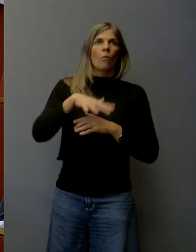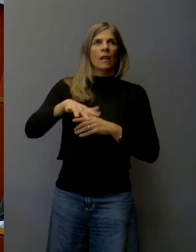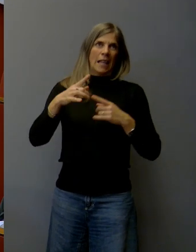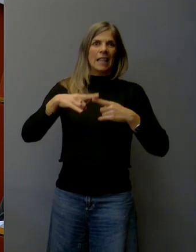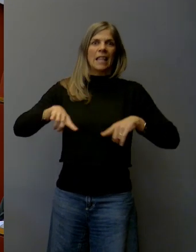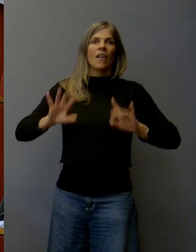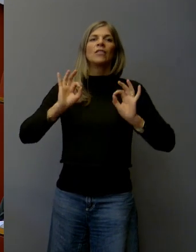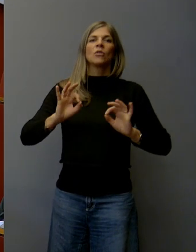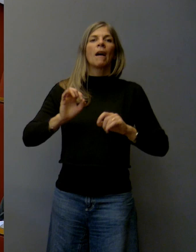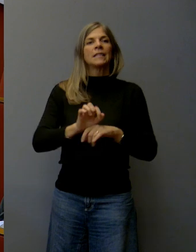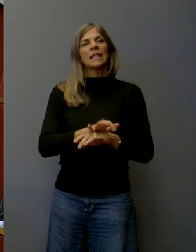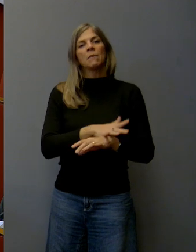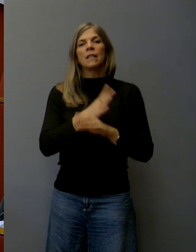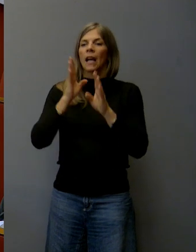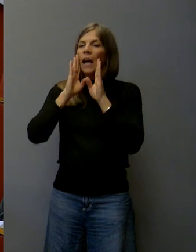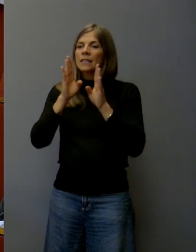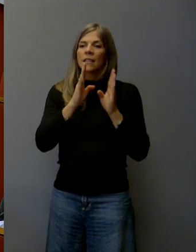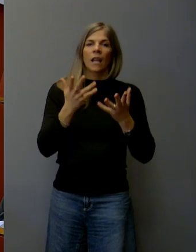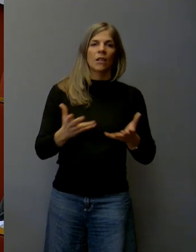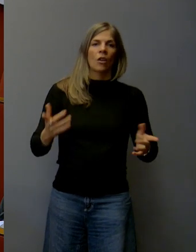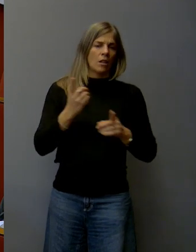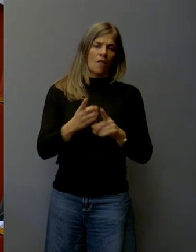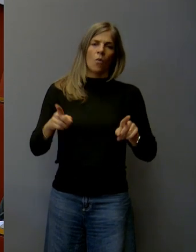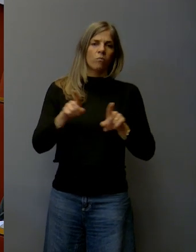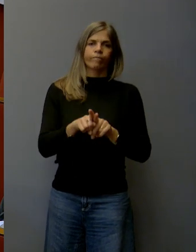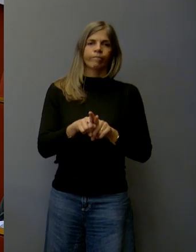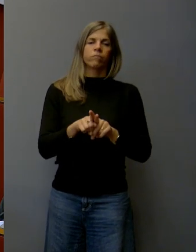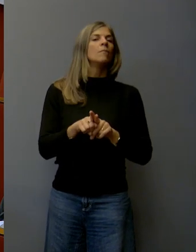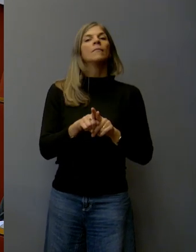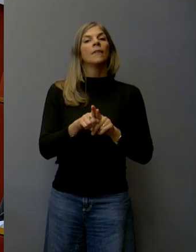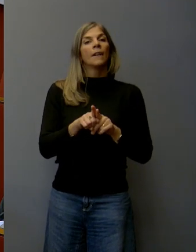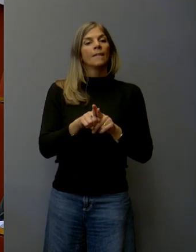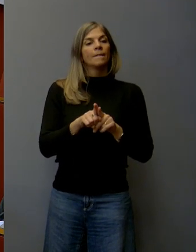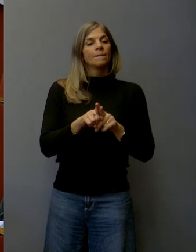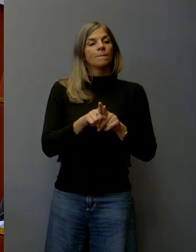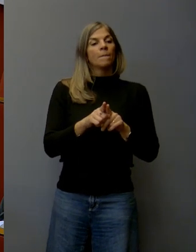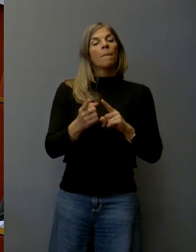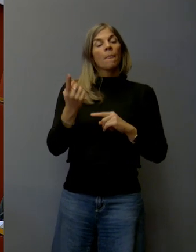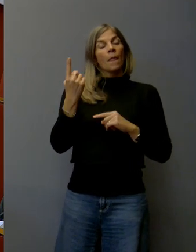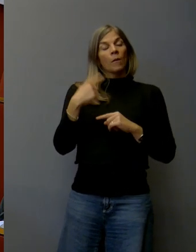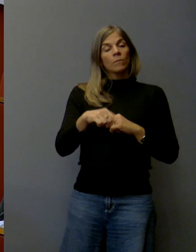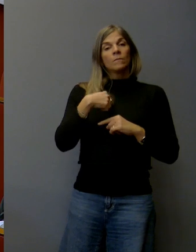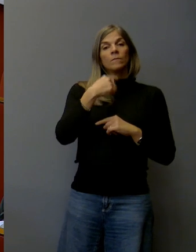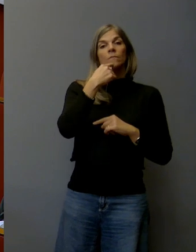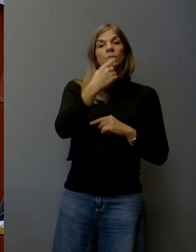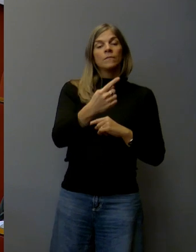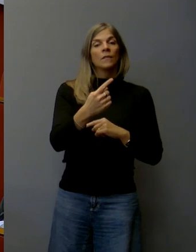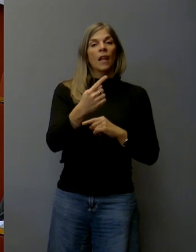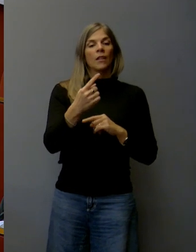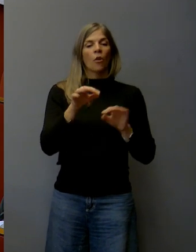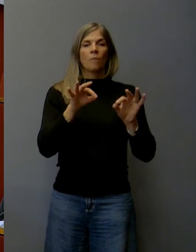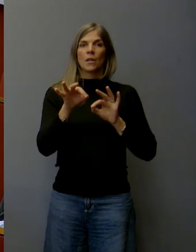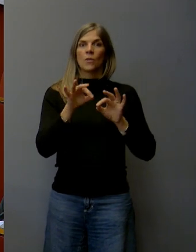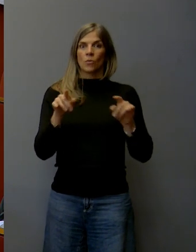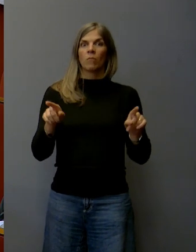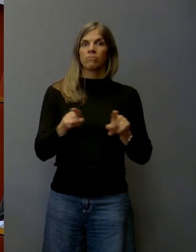dovrebbe essere uguale nell'attenzione ai territori ed è per quello che dico la stessa misura perché ci deve